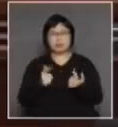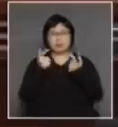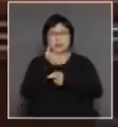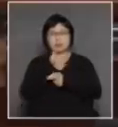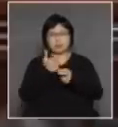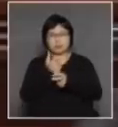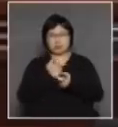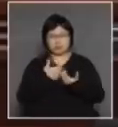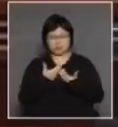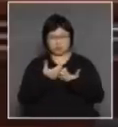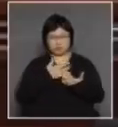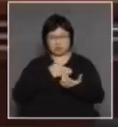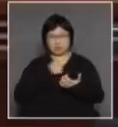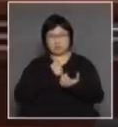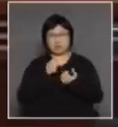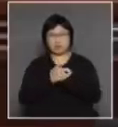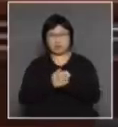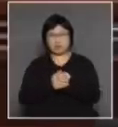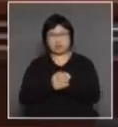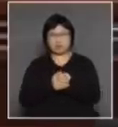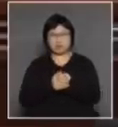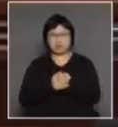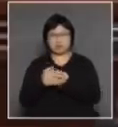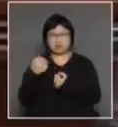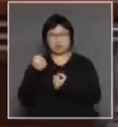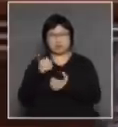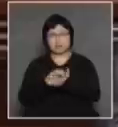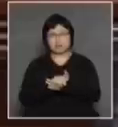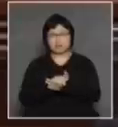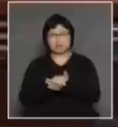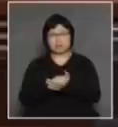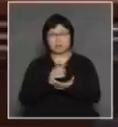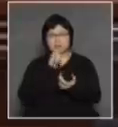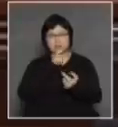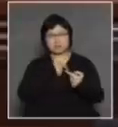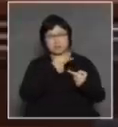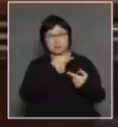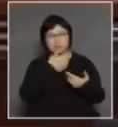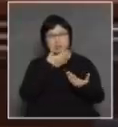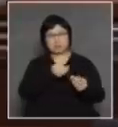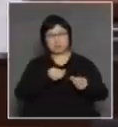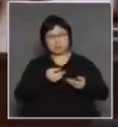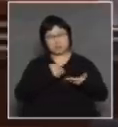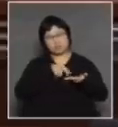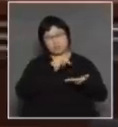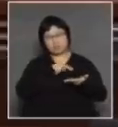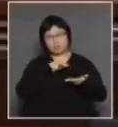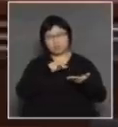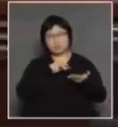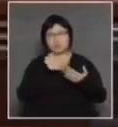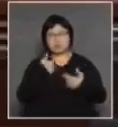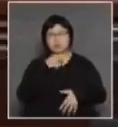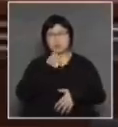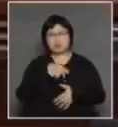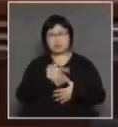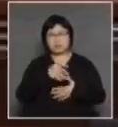案。咁啊，主席就禮拜頭嗰時就助理就俾咗廣告我睇啊，俾我參考啦。咁我睇完之後，我